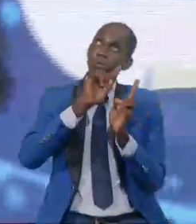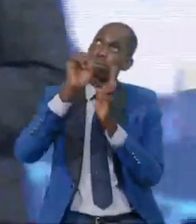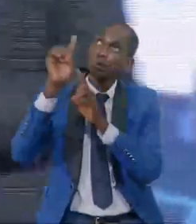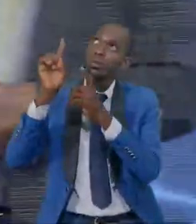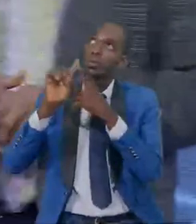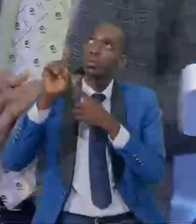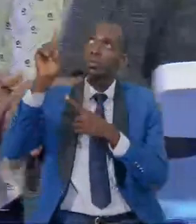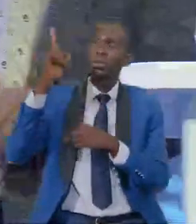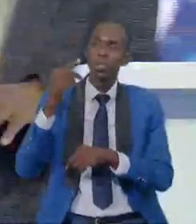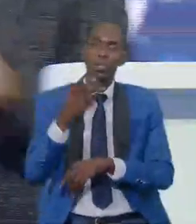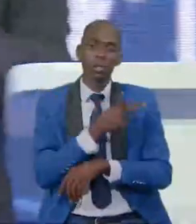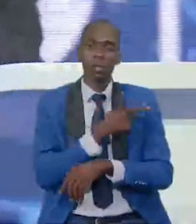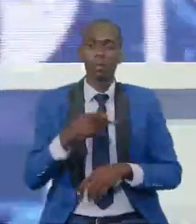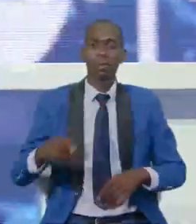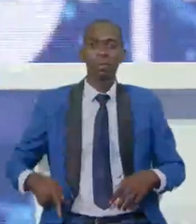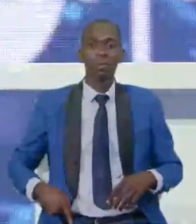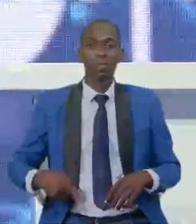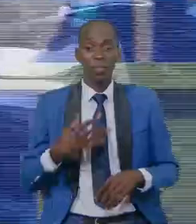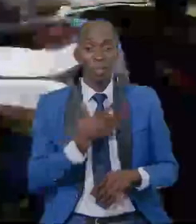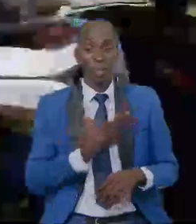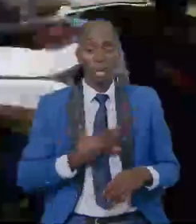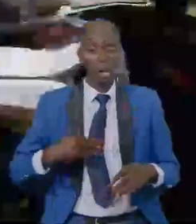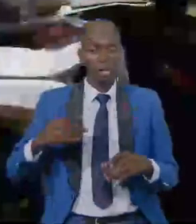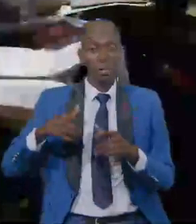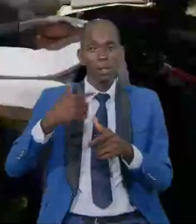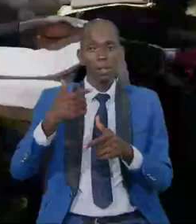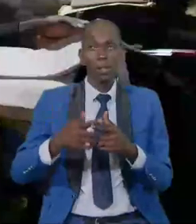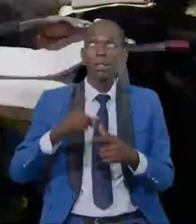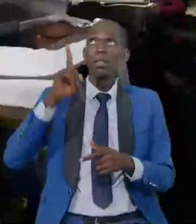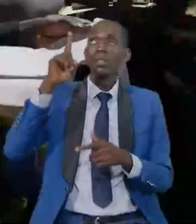Maintenant, nous venons à ce prince.